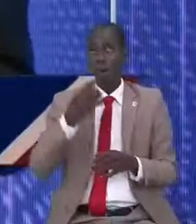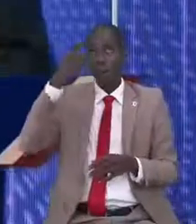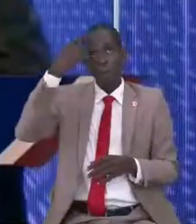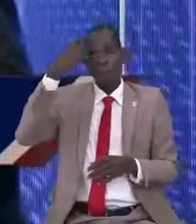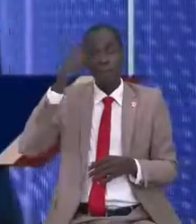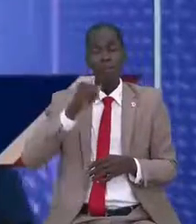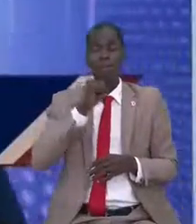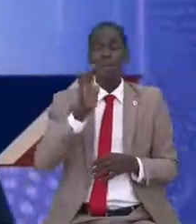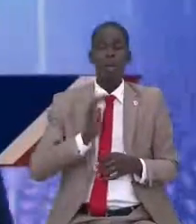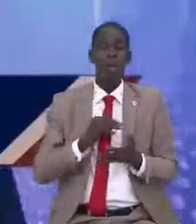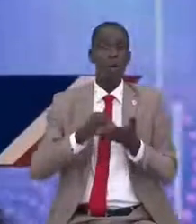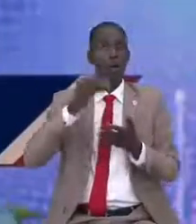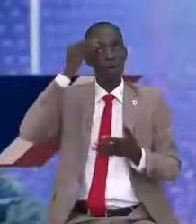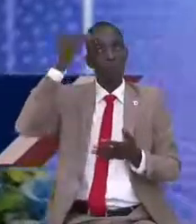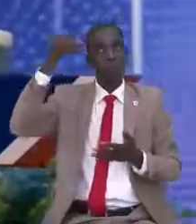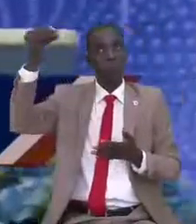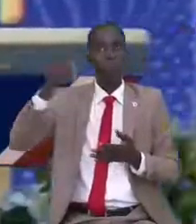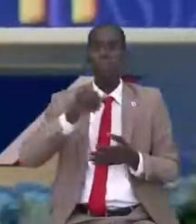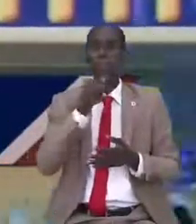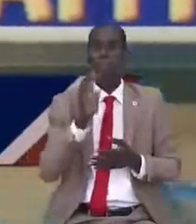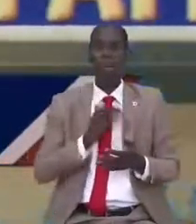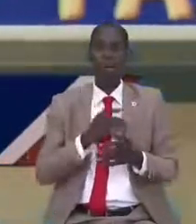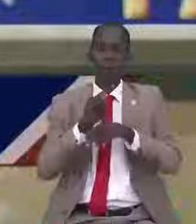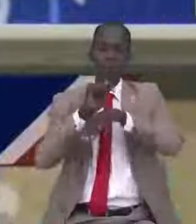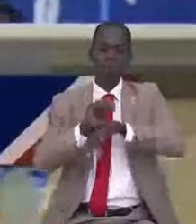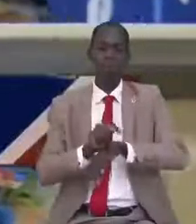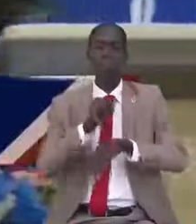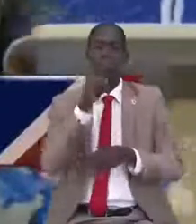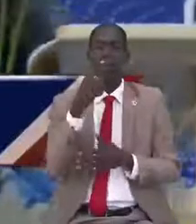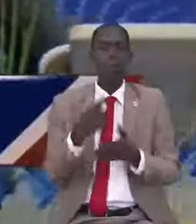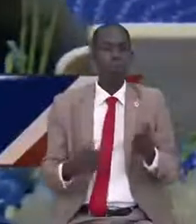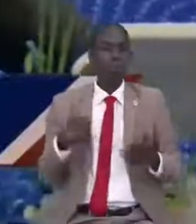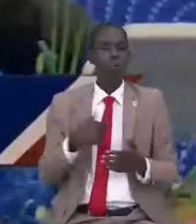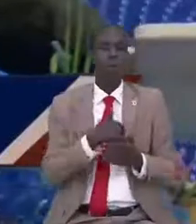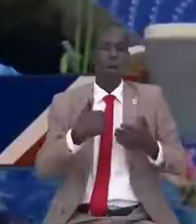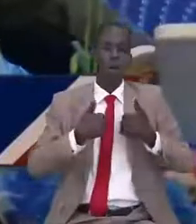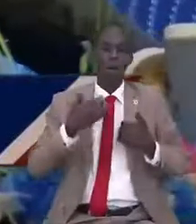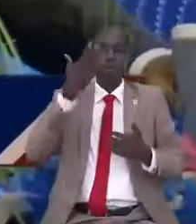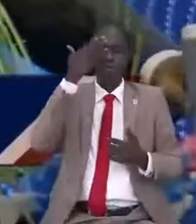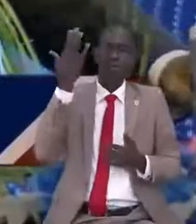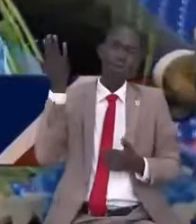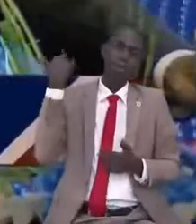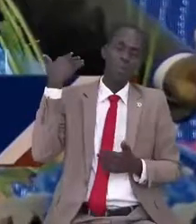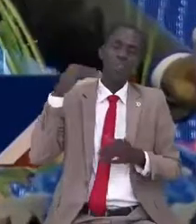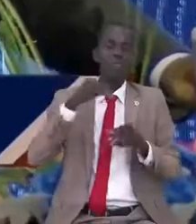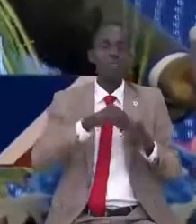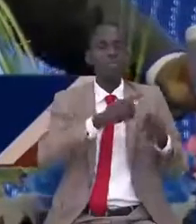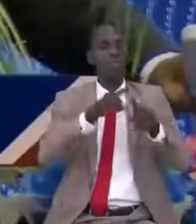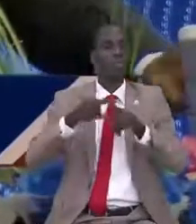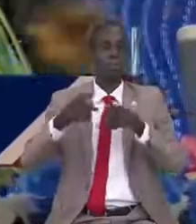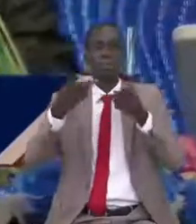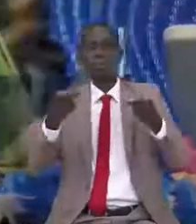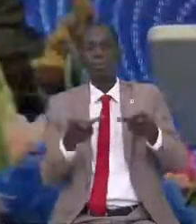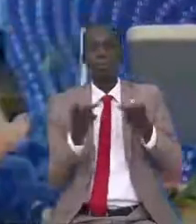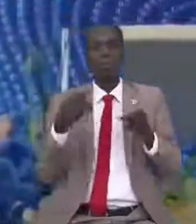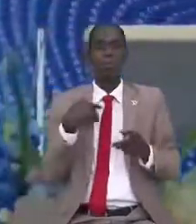notre opinion, ce n'est pas notre tradition, ce n'est pas ce qu'on connaissait dans ces assemblées où